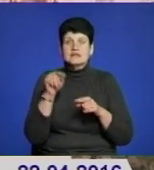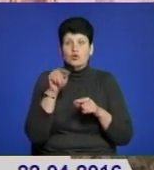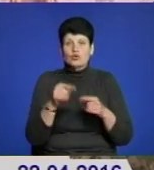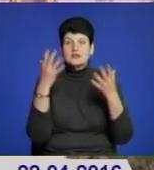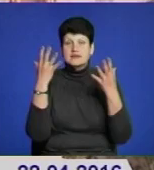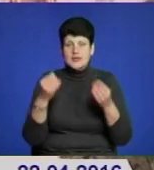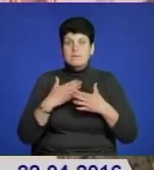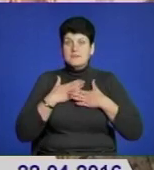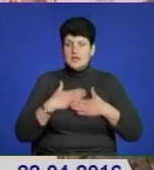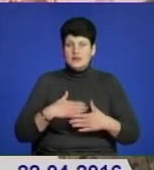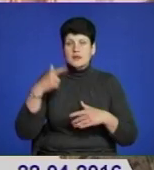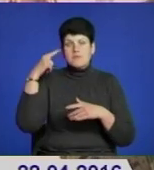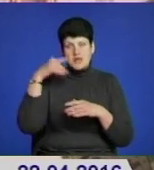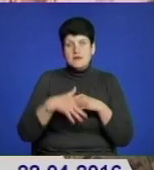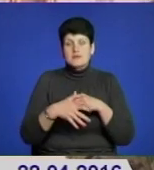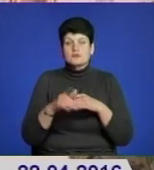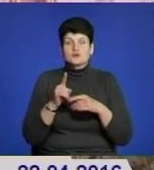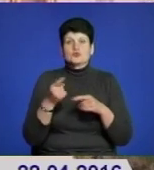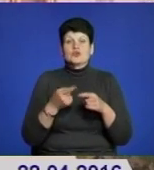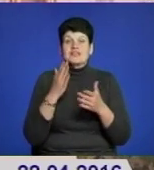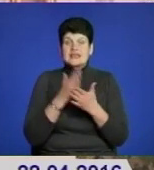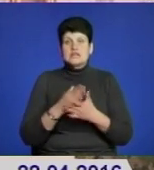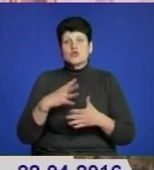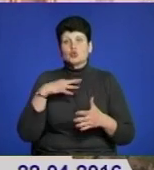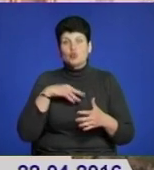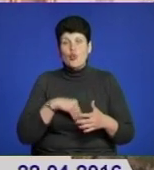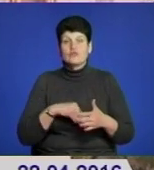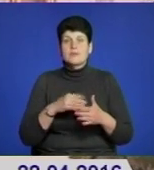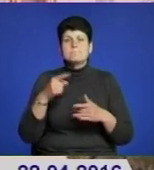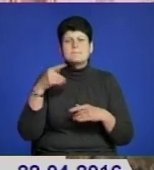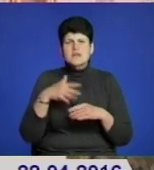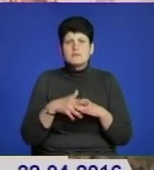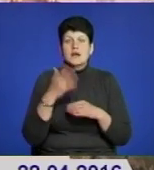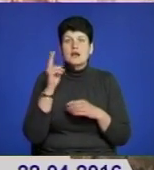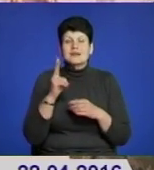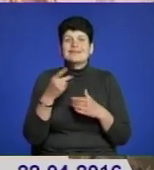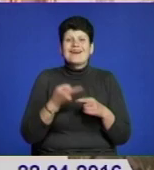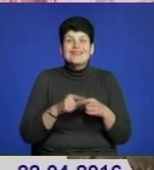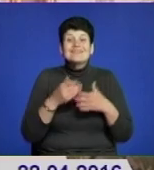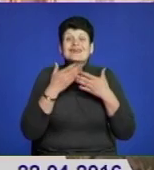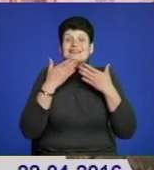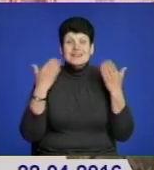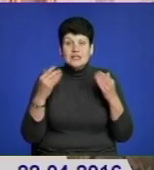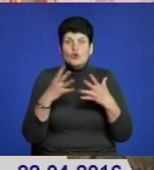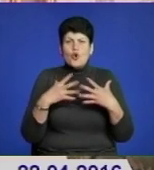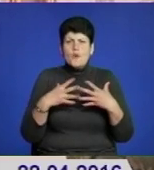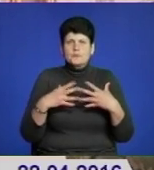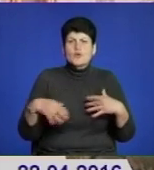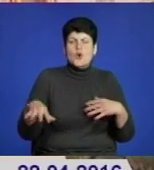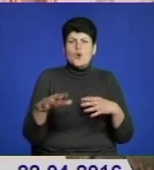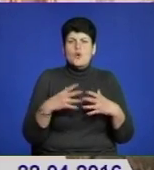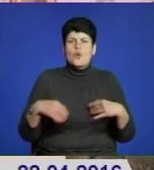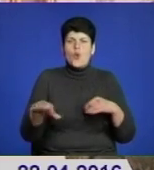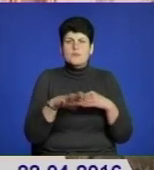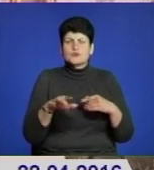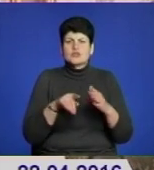приятно осознавать, что есть люди, которые несут культуру, есть духовность. Вот, понимаю, что вот, когда этого нет, общество начинает вырождаться, а люди